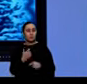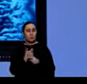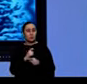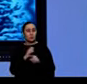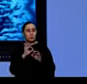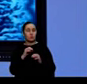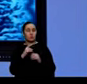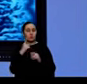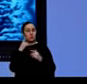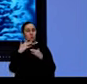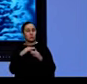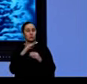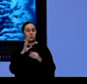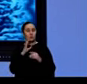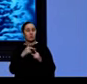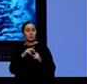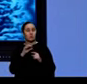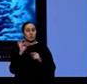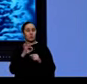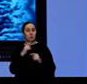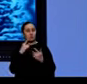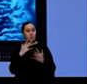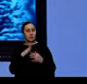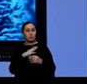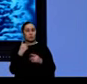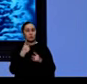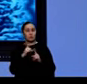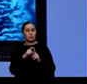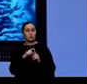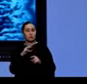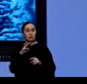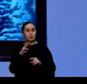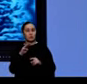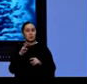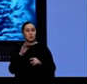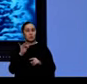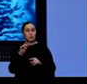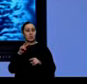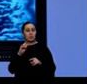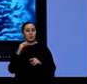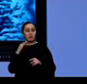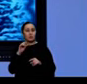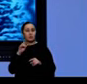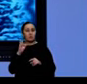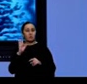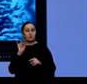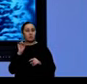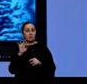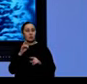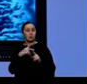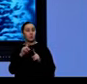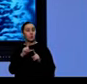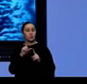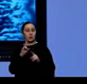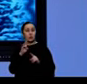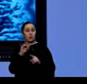Juda to'g'ri, mana zehni o'tkir bolajonlarim darrov payqashdi. Birinchi so'z televizor so'zi ham bor-ku. Televizor so'zi